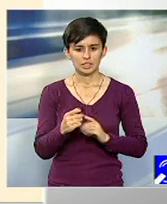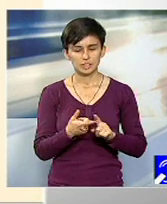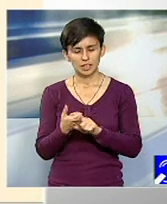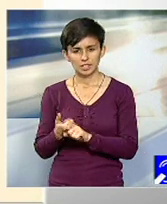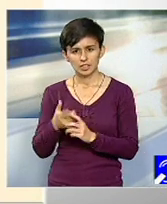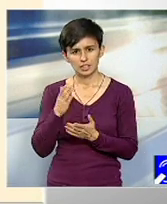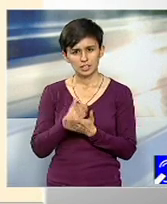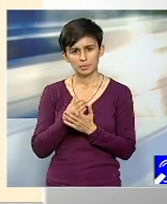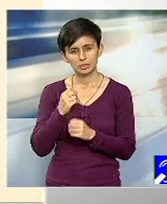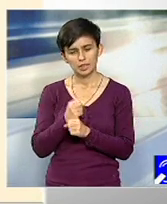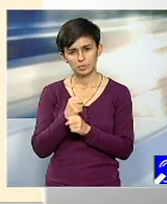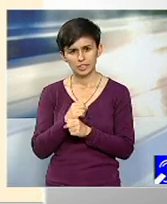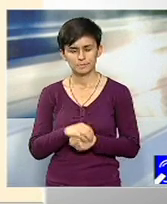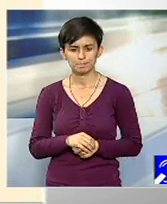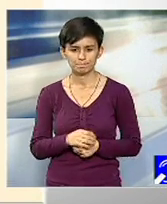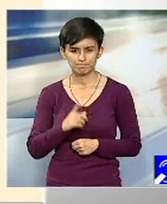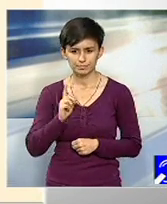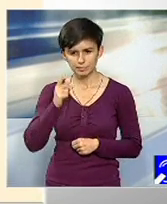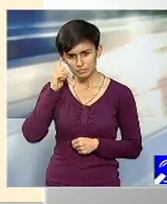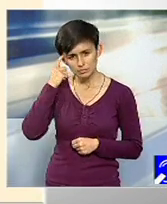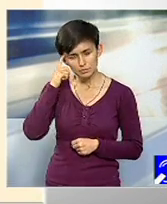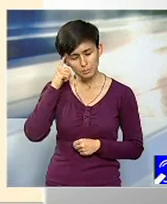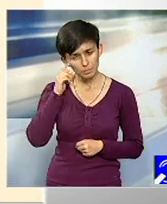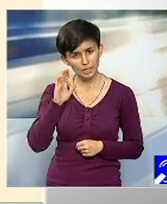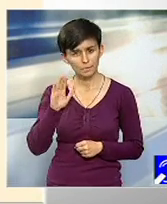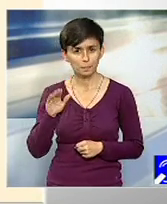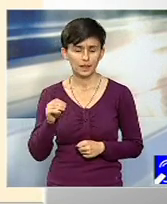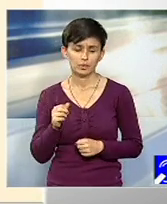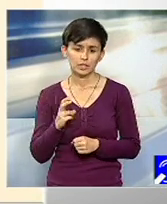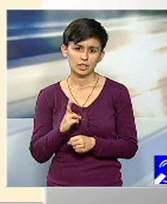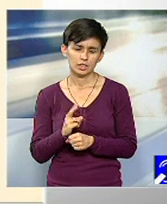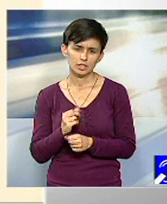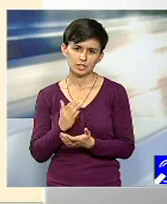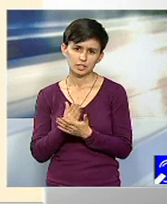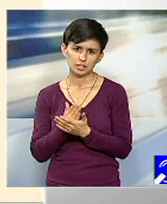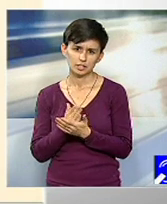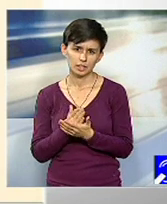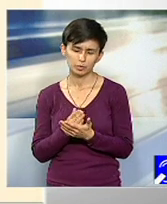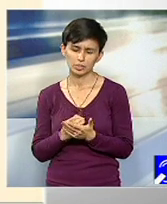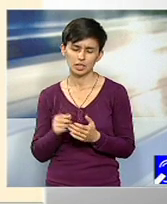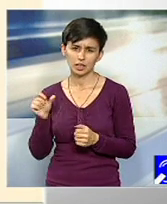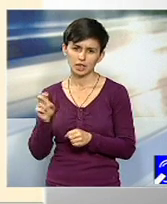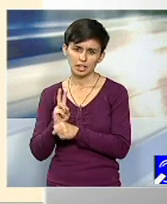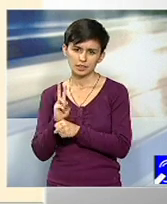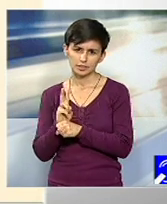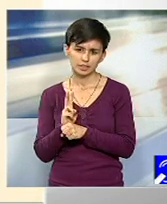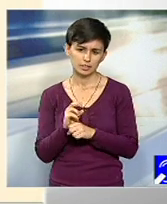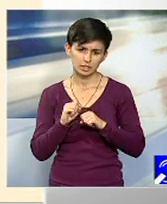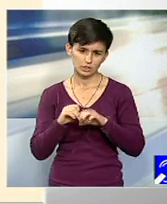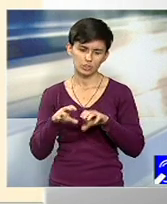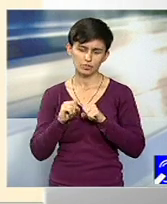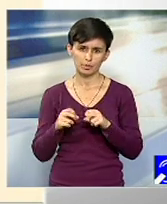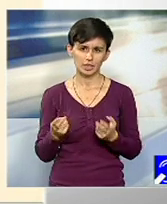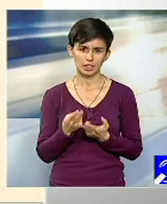la muncă? Ar trebui să știe faptul că au dreptul la asistență în căutarea unui loc de muncă. Ar trebui să știe faptul că